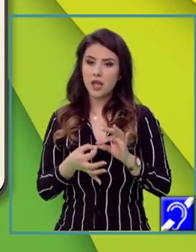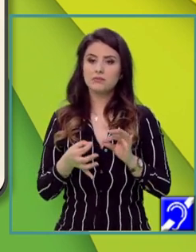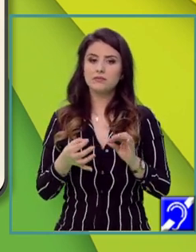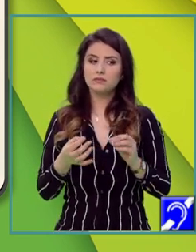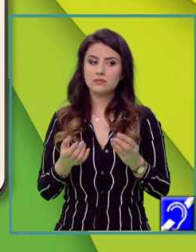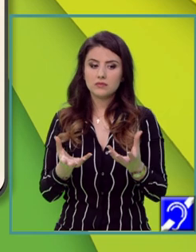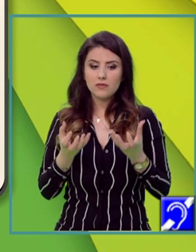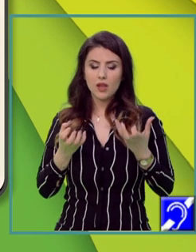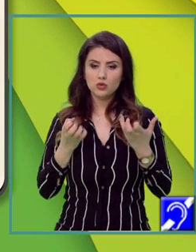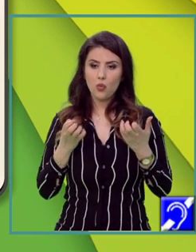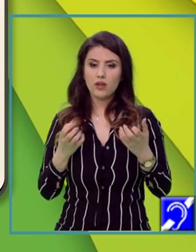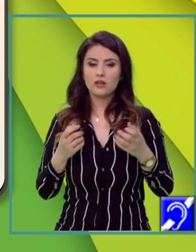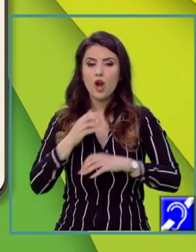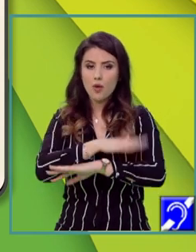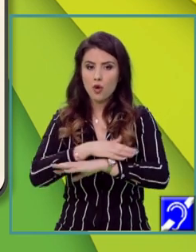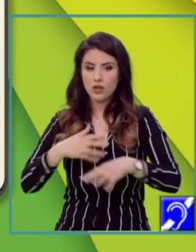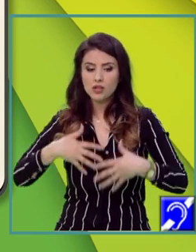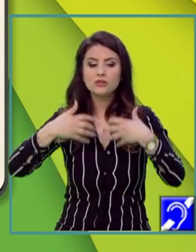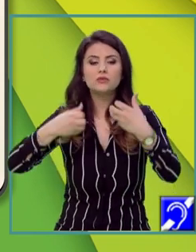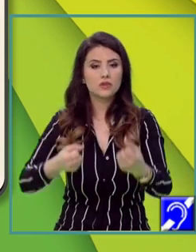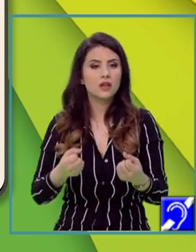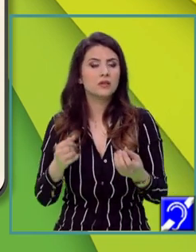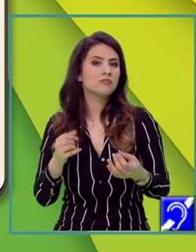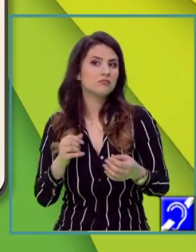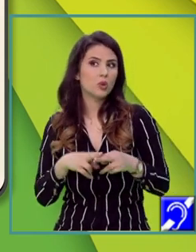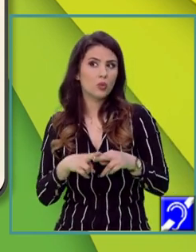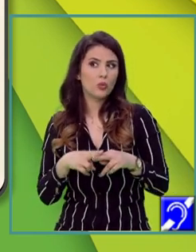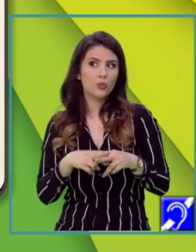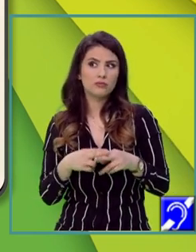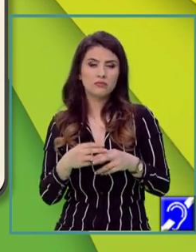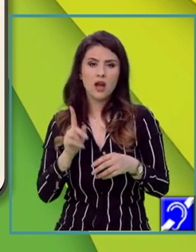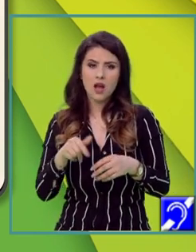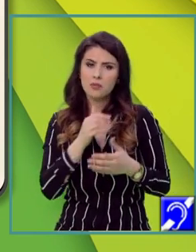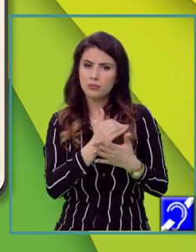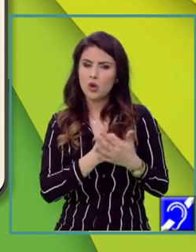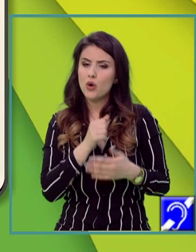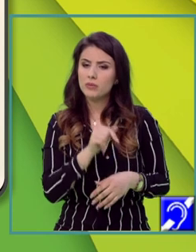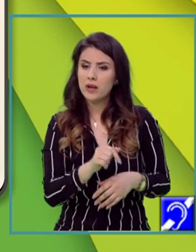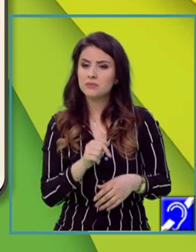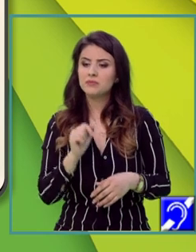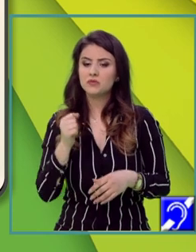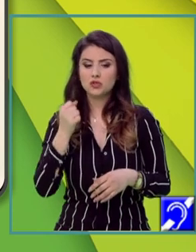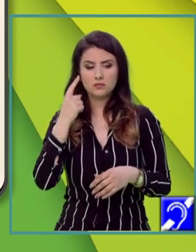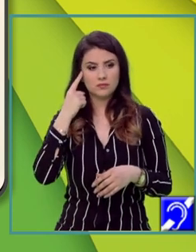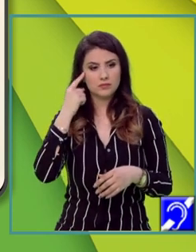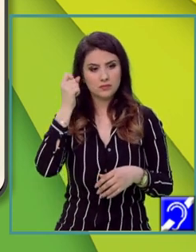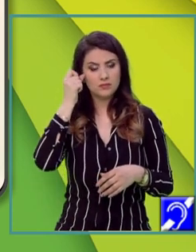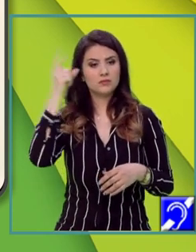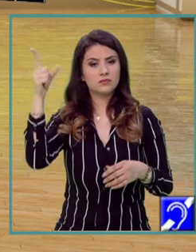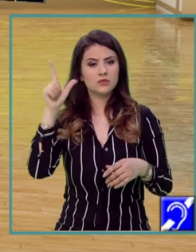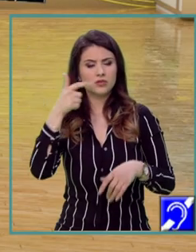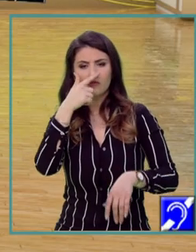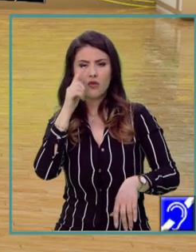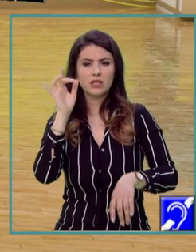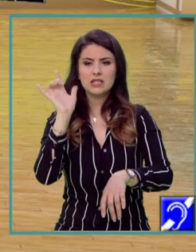trăsături ale personajului precum spiritul problematizant și interogativ luciditatea hipersensibilitatea